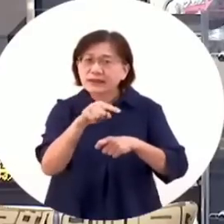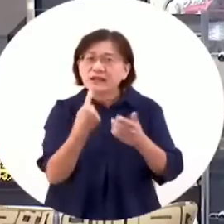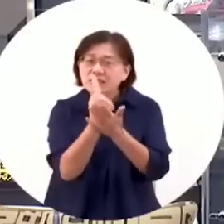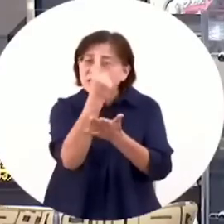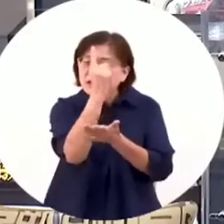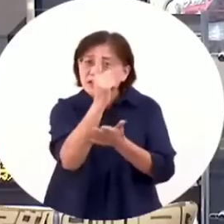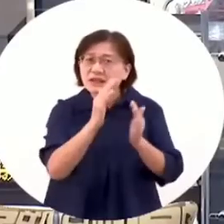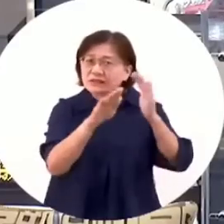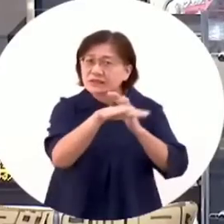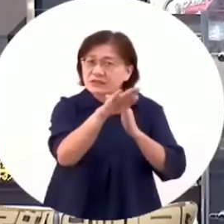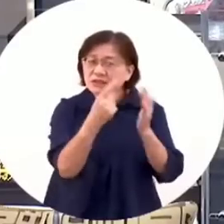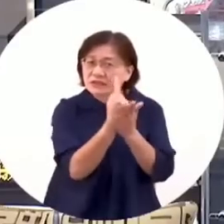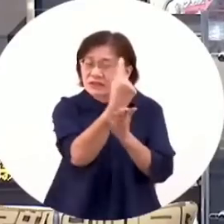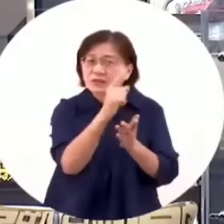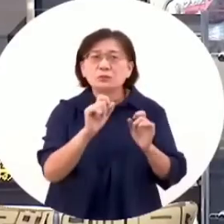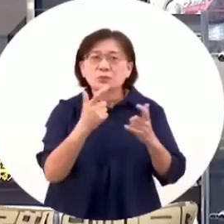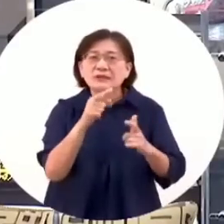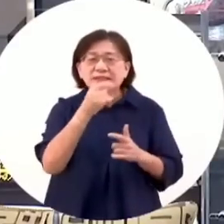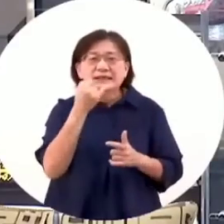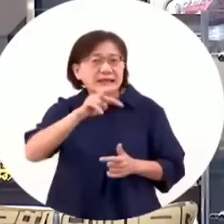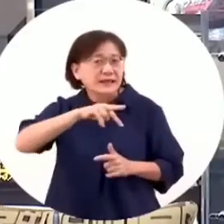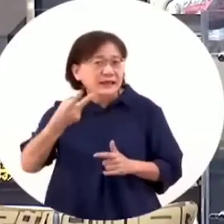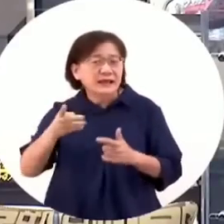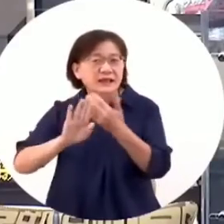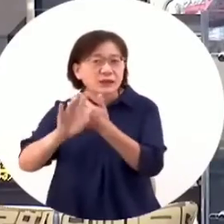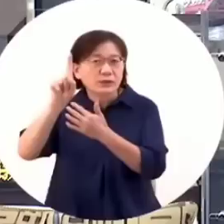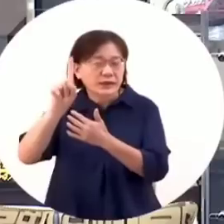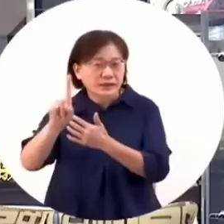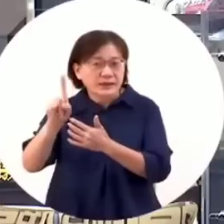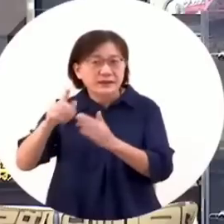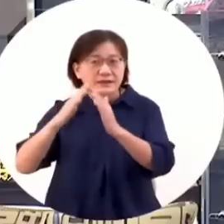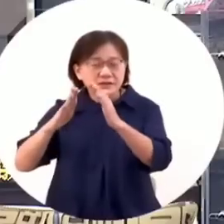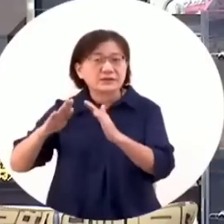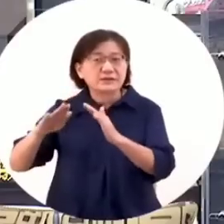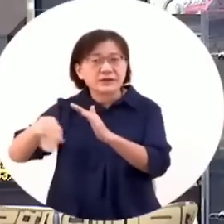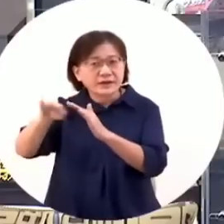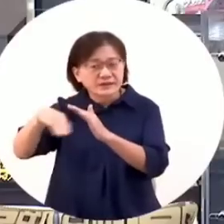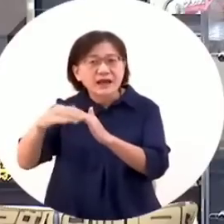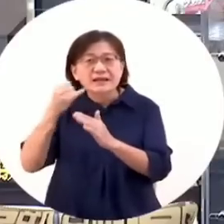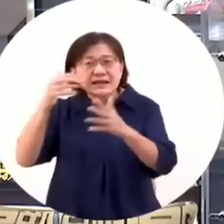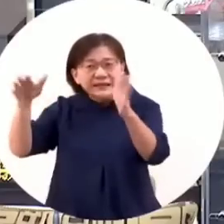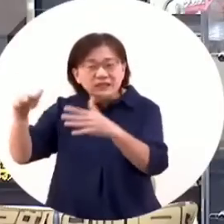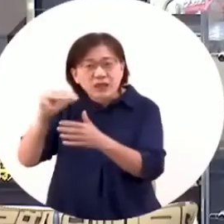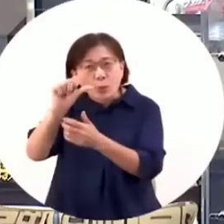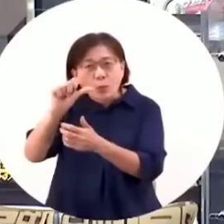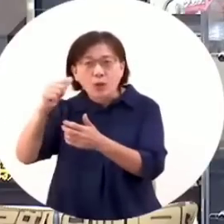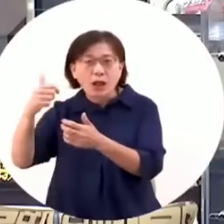场，你可以用一个所谓的市场风貌改善，但是可以找五六个市场或干嘛去做处